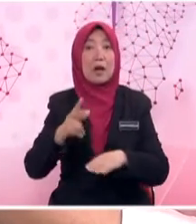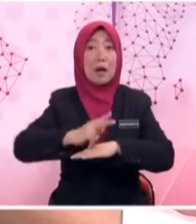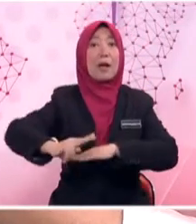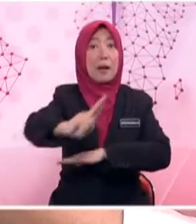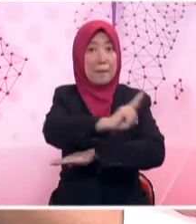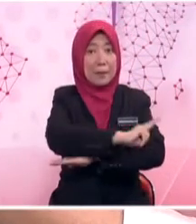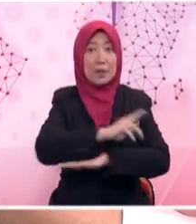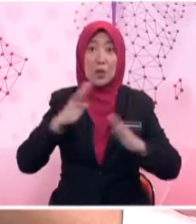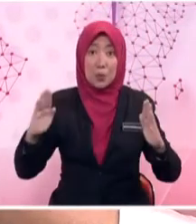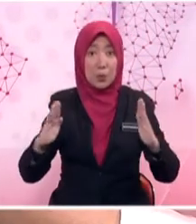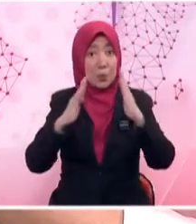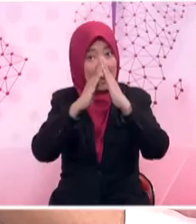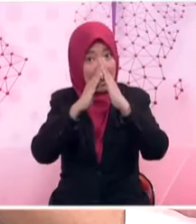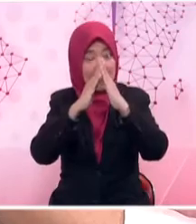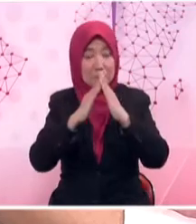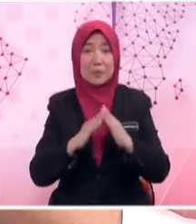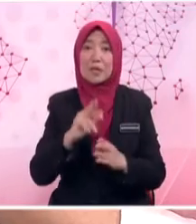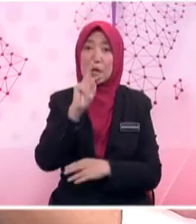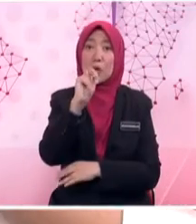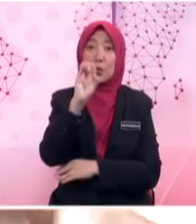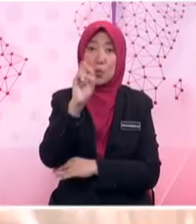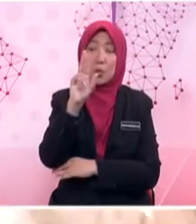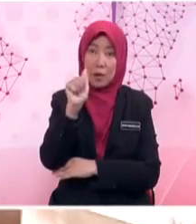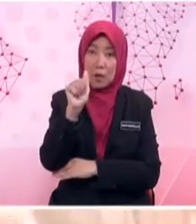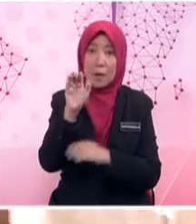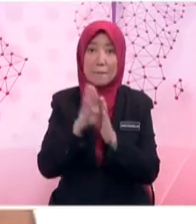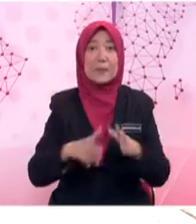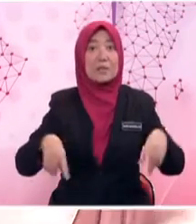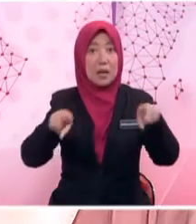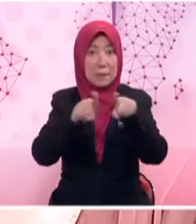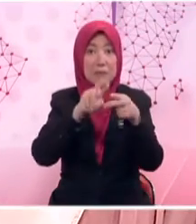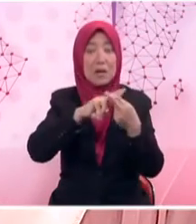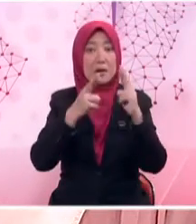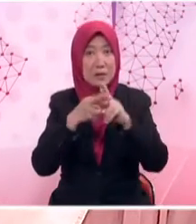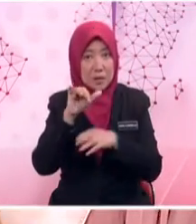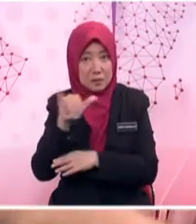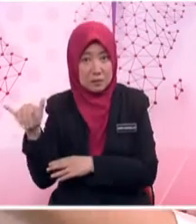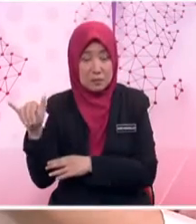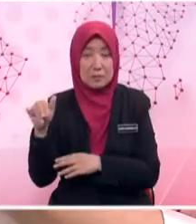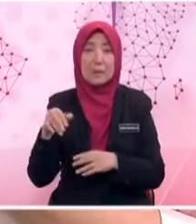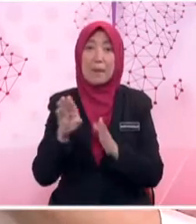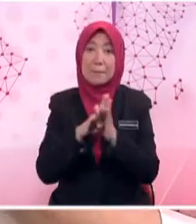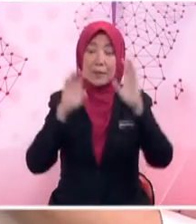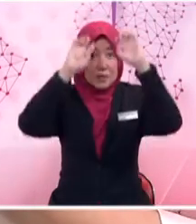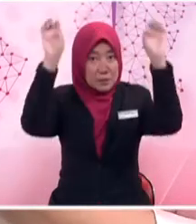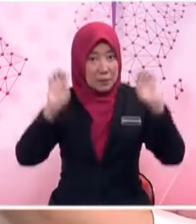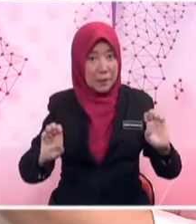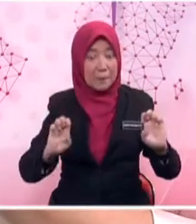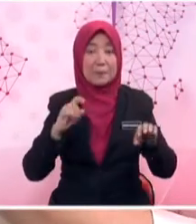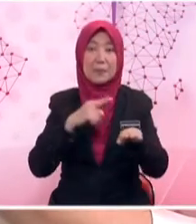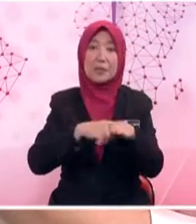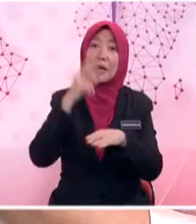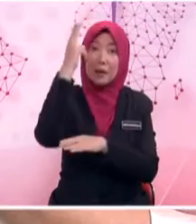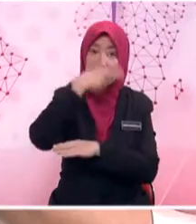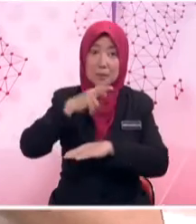Boleh. Nora bersama rakannya bersenam di halaman